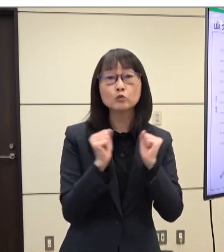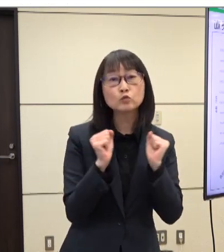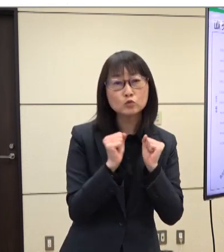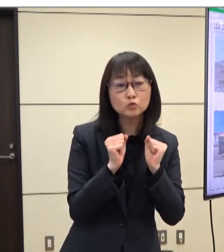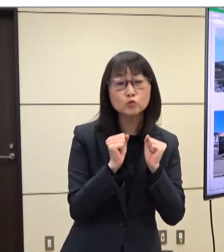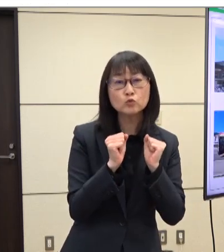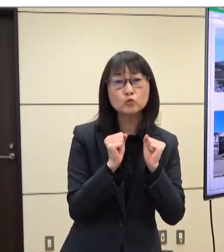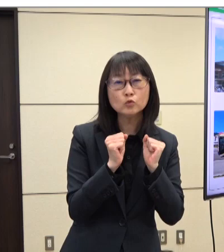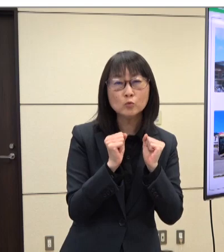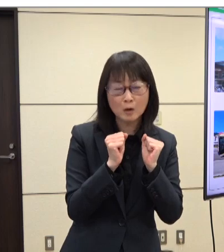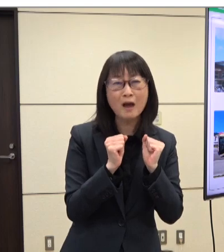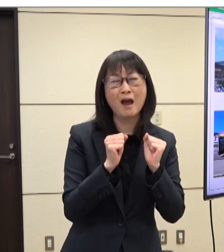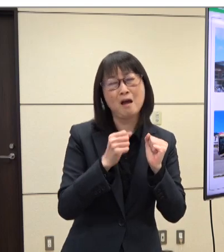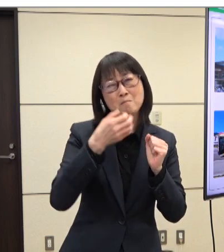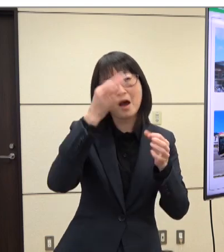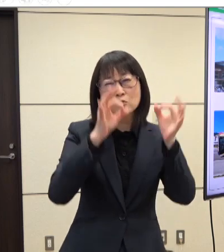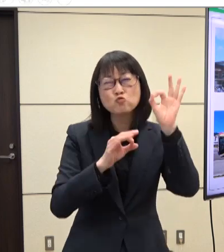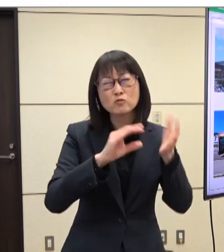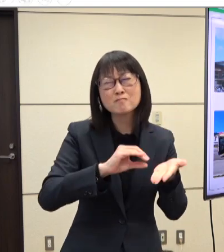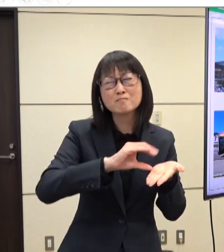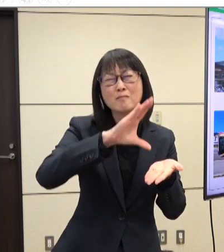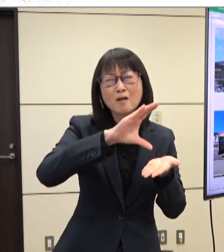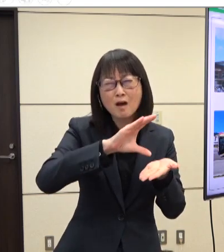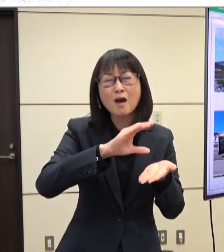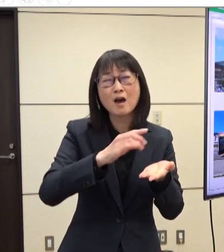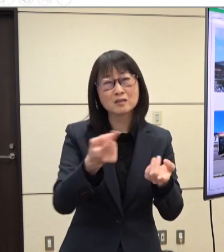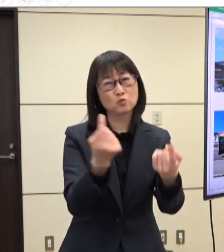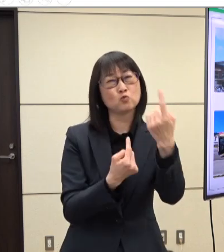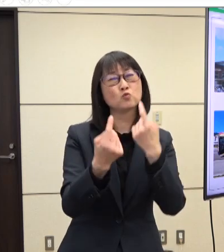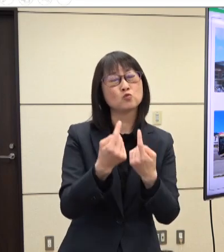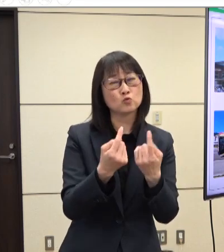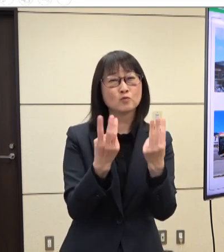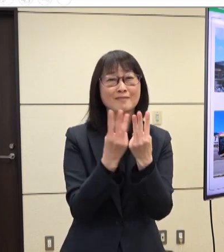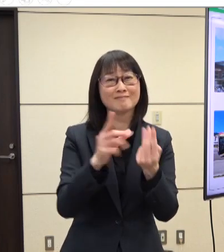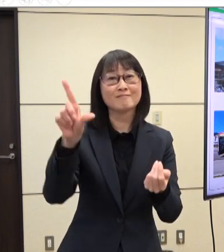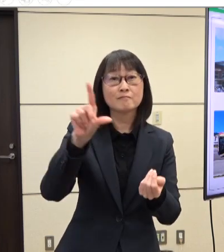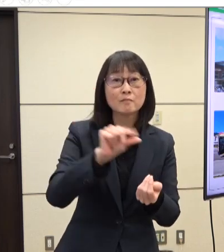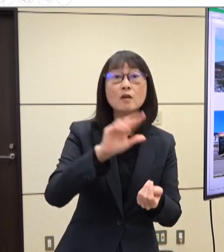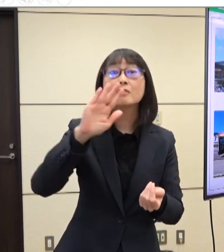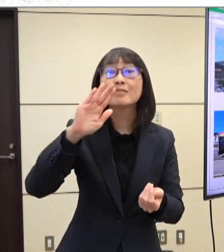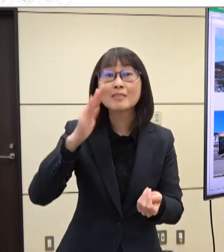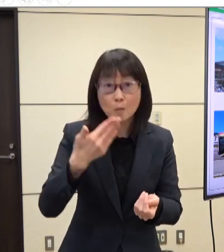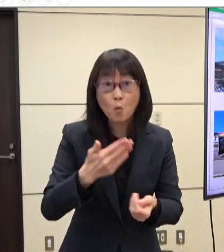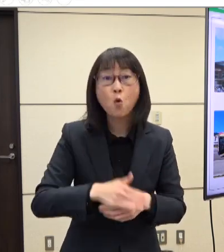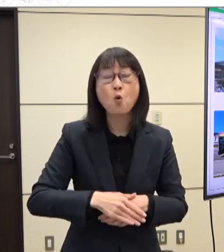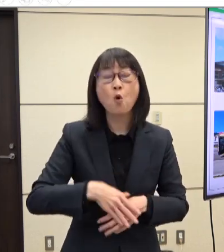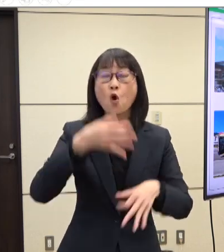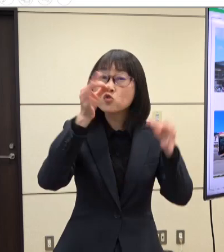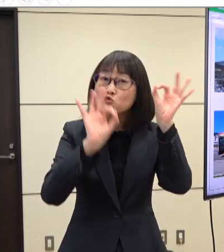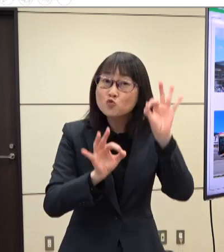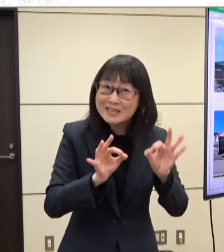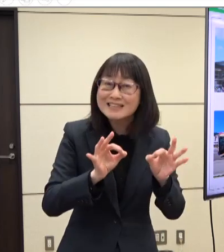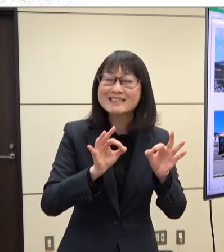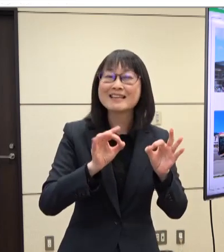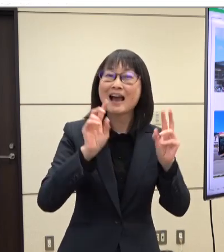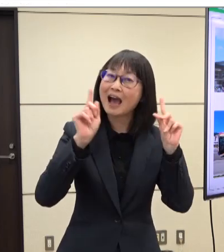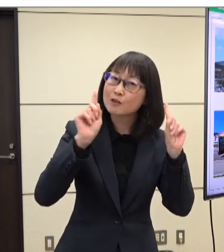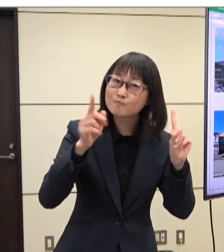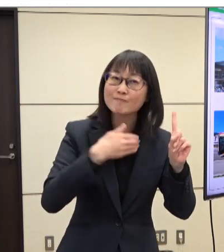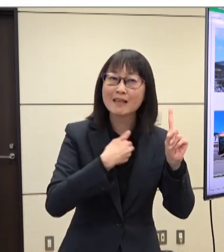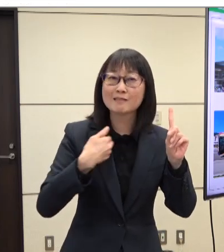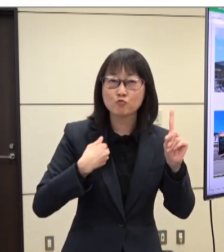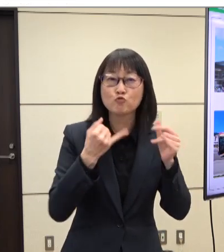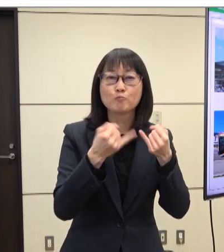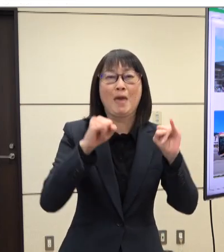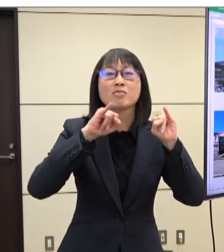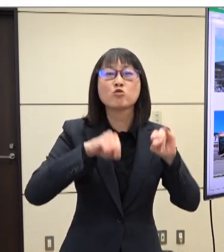でも、こちらにあるようにですね、ウィンターフェスといって逆に雪を使ったイベント、こういったものも